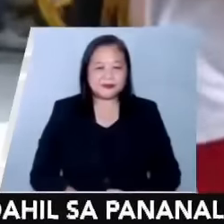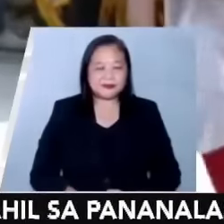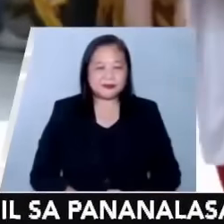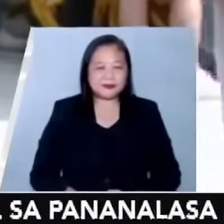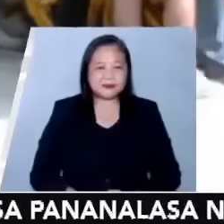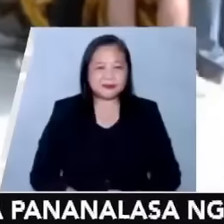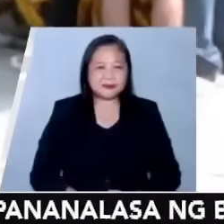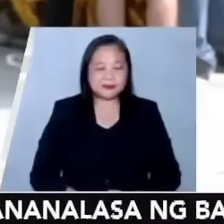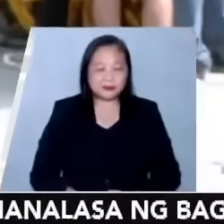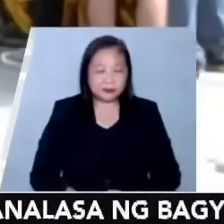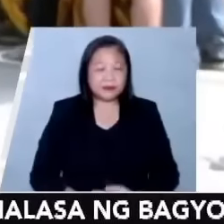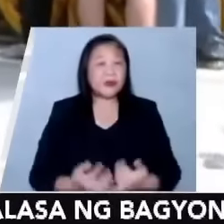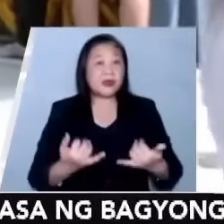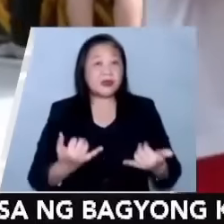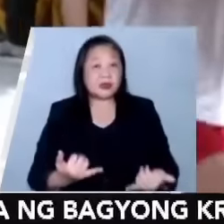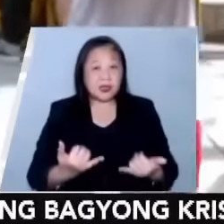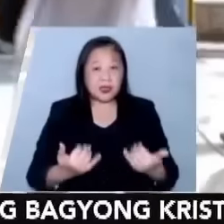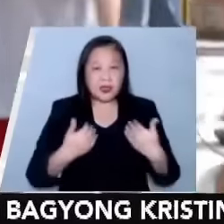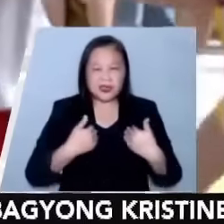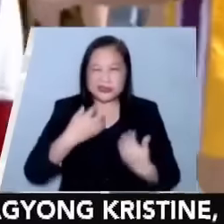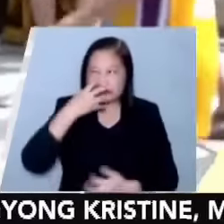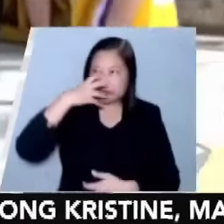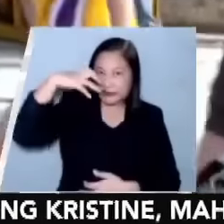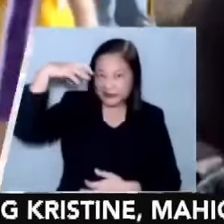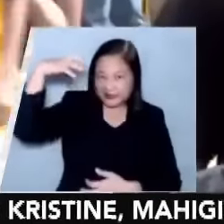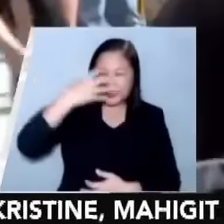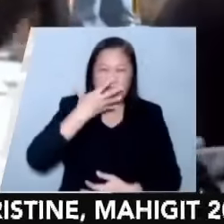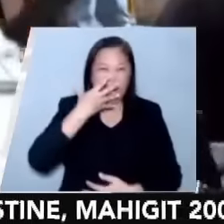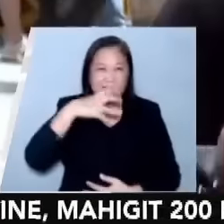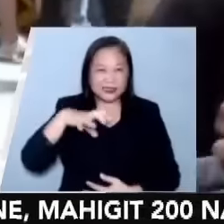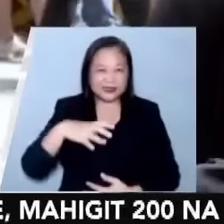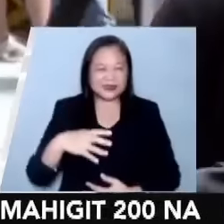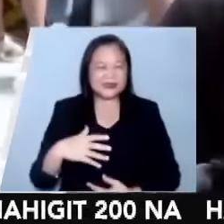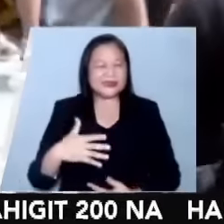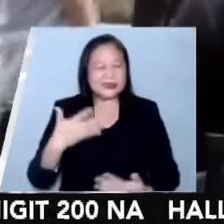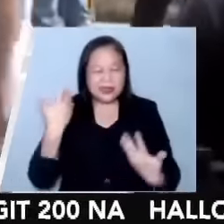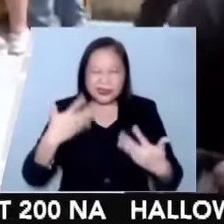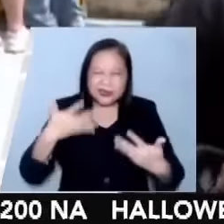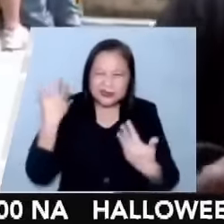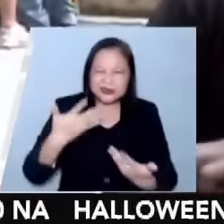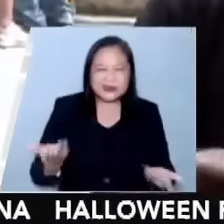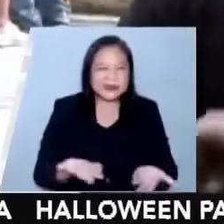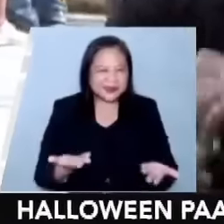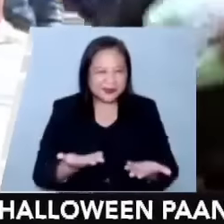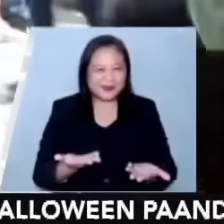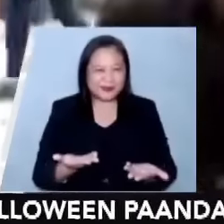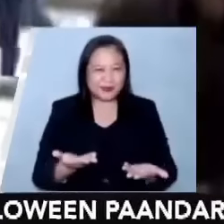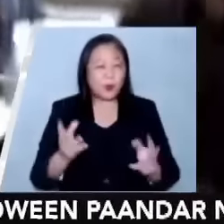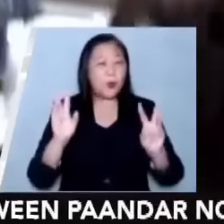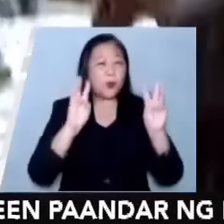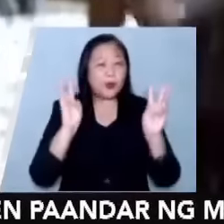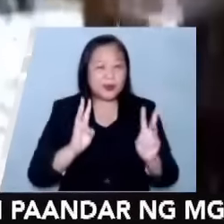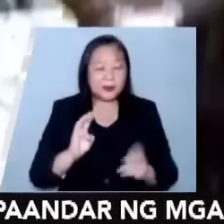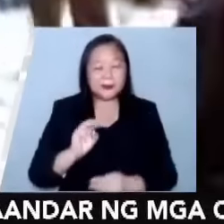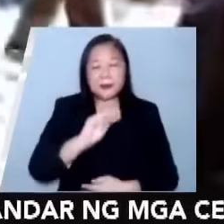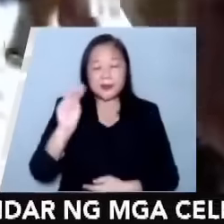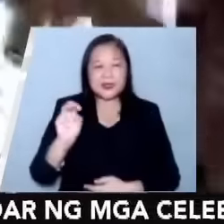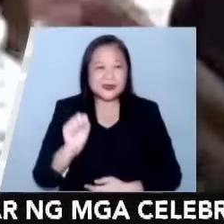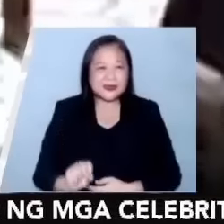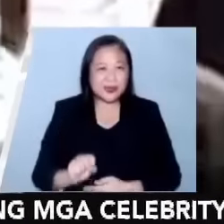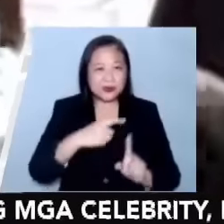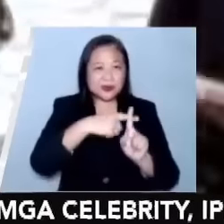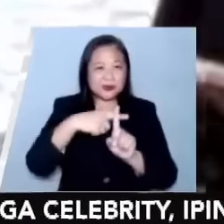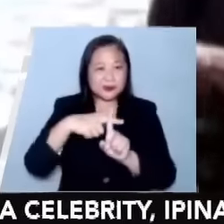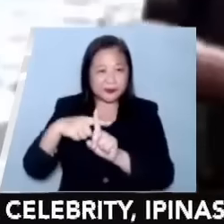Rafi, sa ngayon ay tirik na tirik yung araw at mainit o maalinsangan yung panahon dito sa Manila South Cemetery. Kaya para po dun